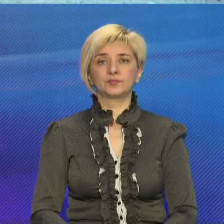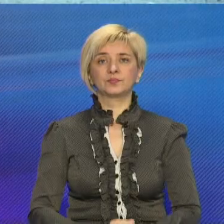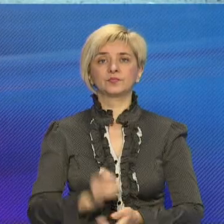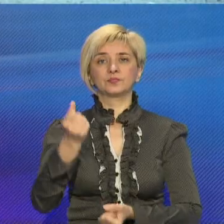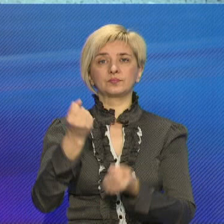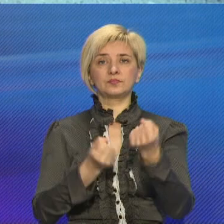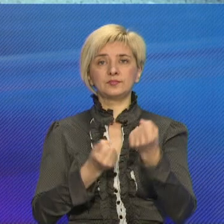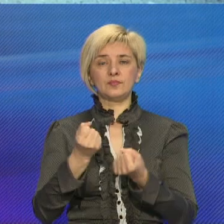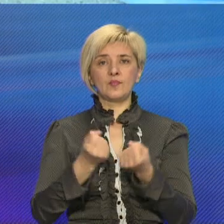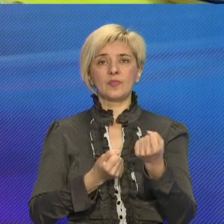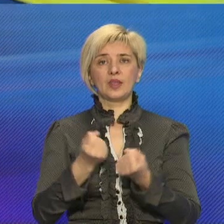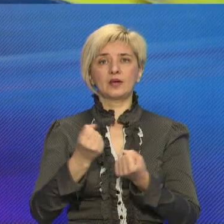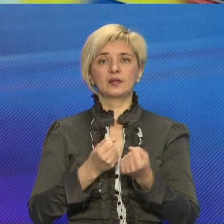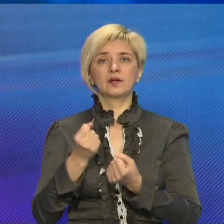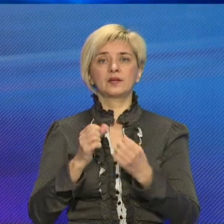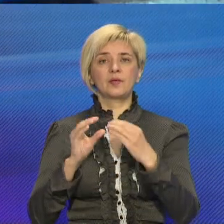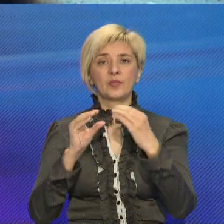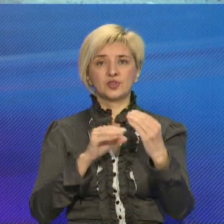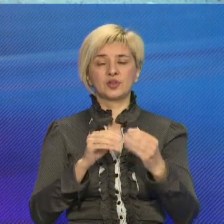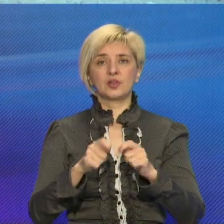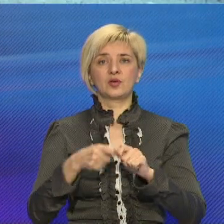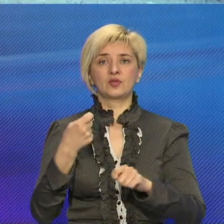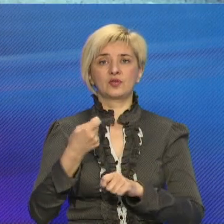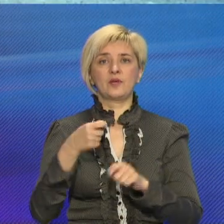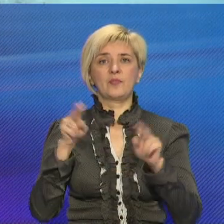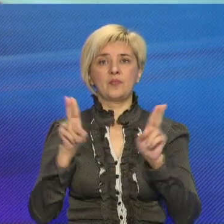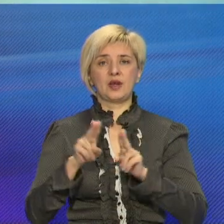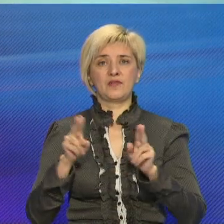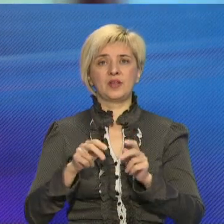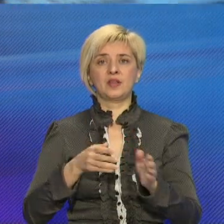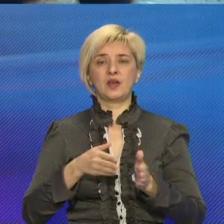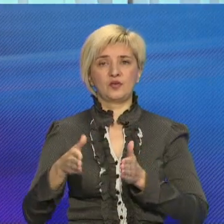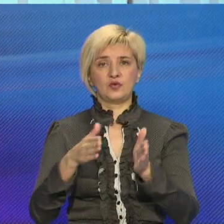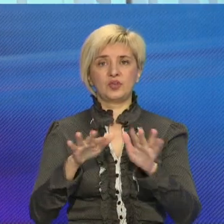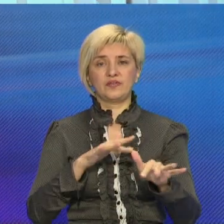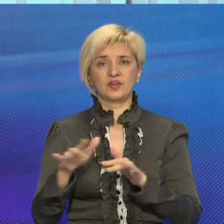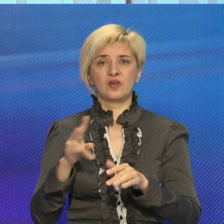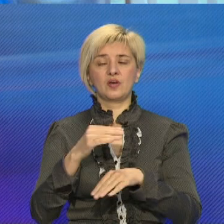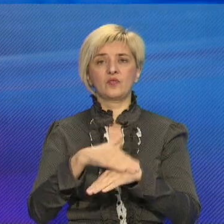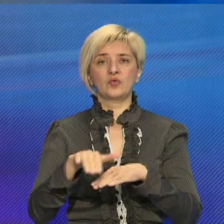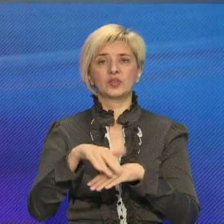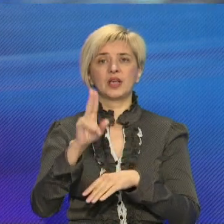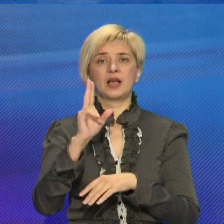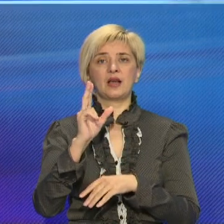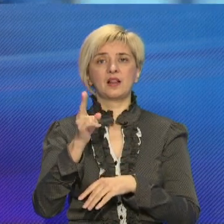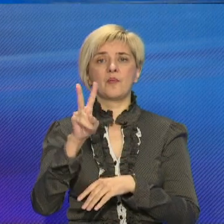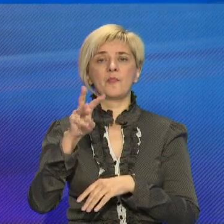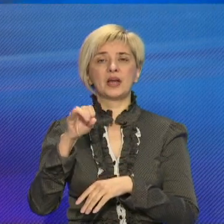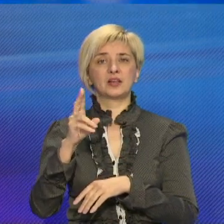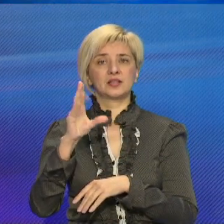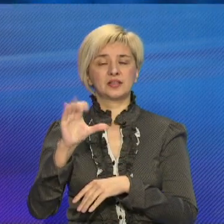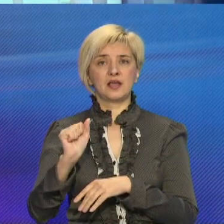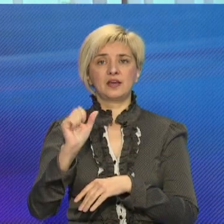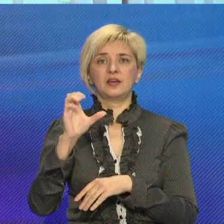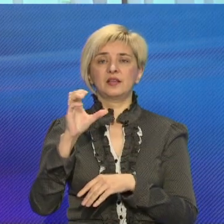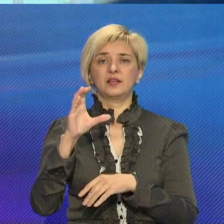Кіроўцы масава парушаюць ПДР пры левым павароце з вуліцы Карла Маркса на сацыялістычную Гродні. Гэта праблема, у прыватнасці, прагучала